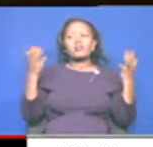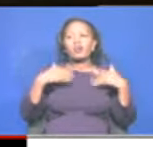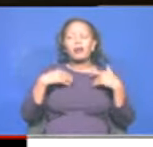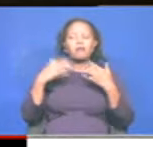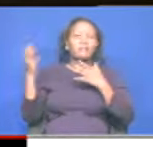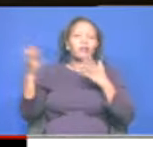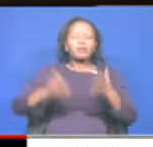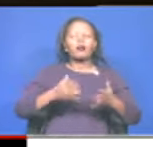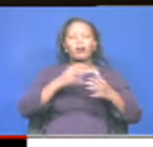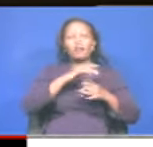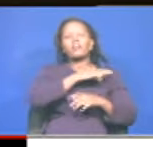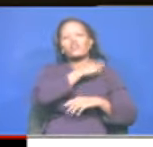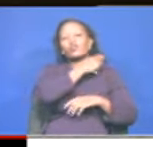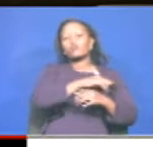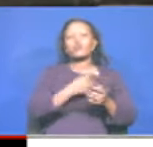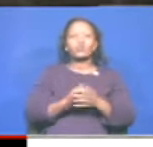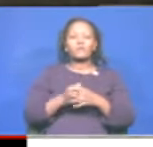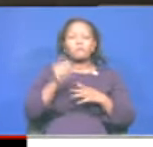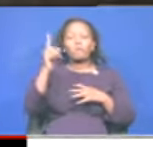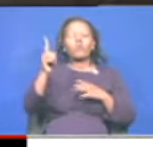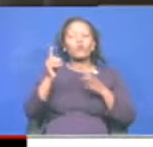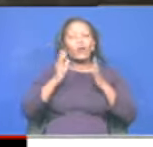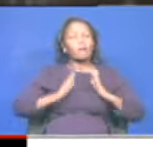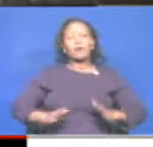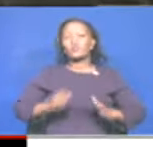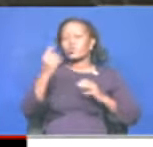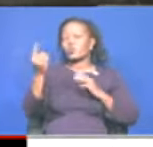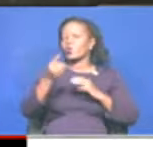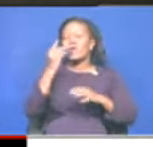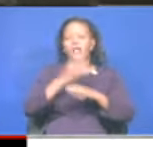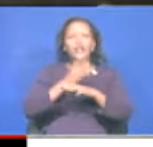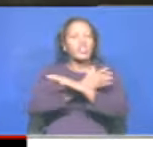Only one passenger escaped unhurt. Jacqueline Masharia for Lunchtime News.